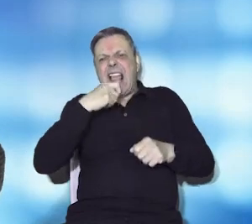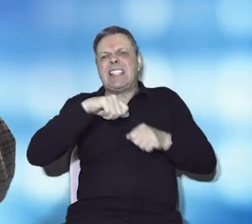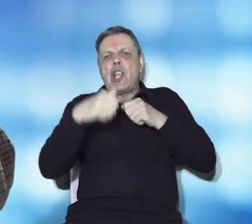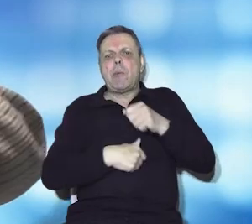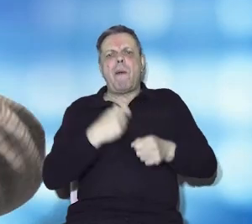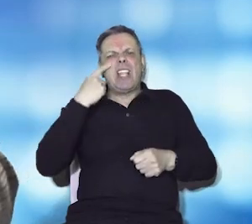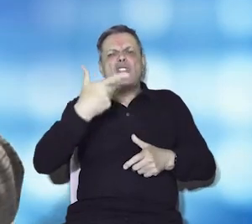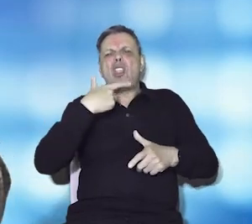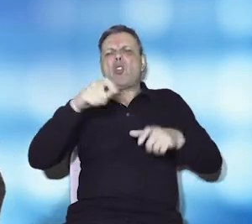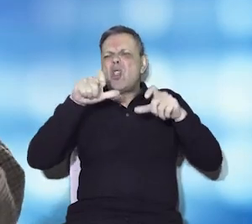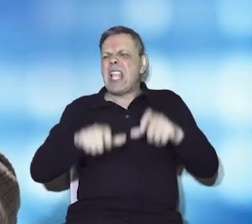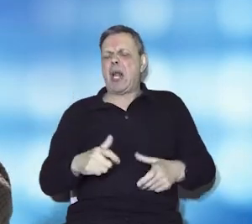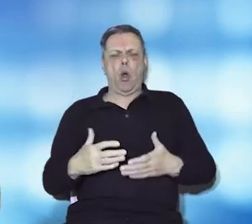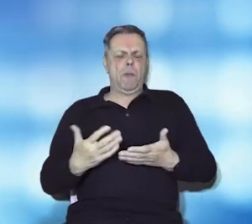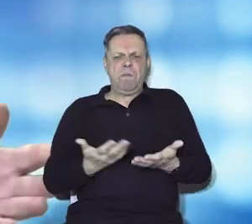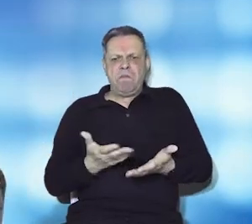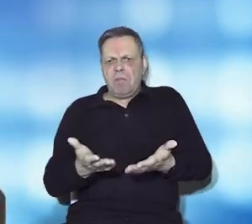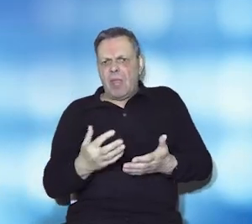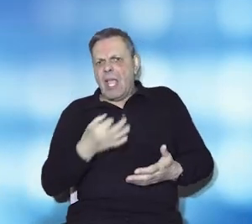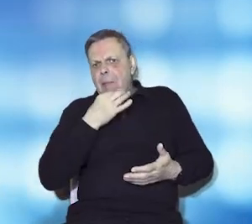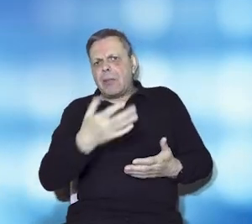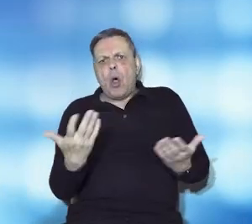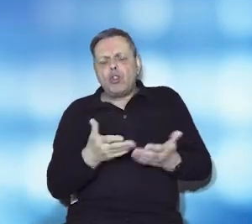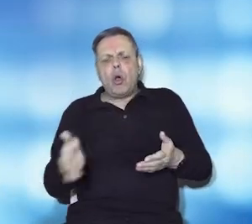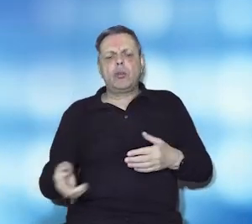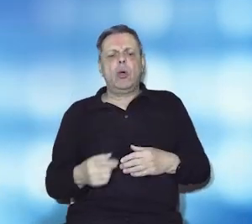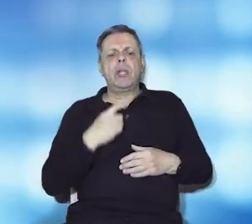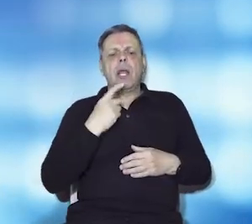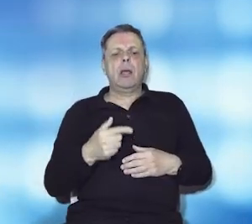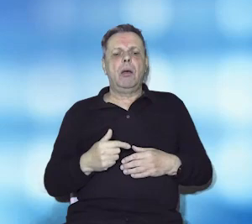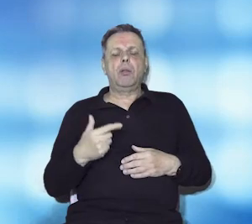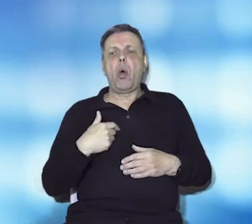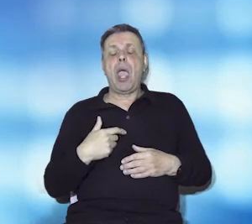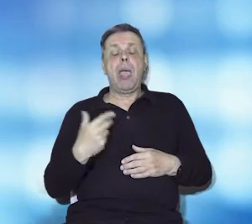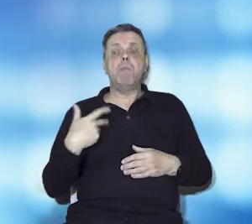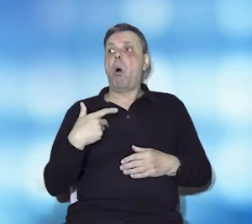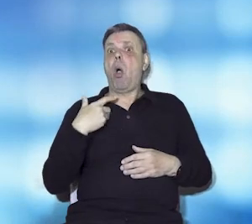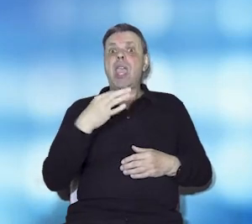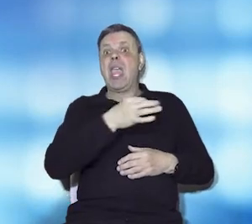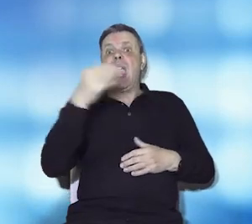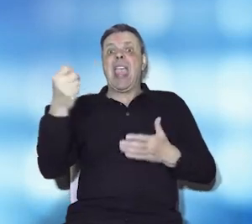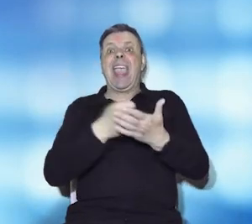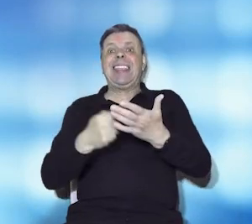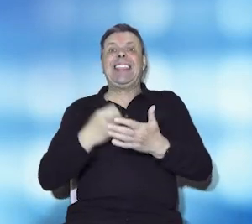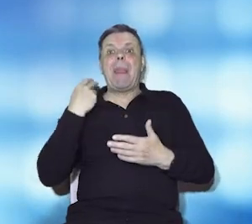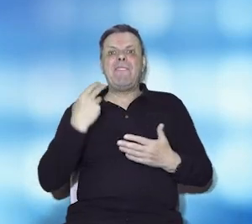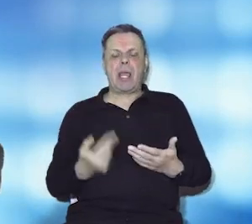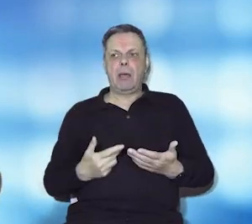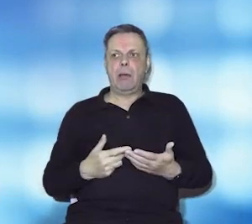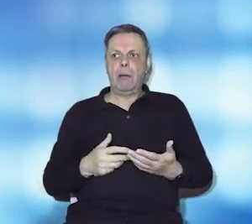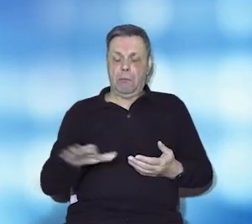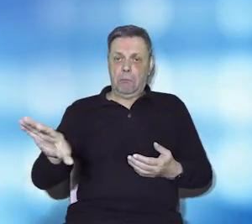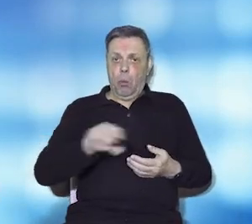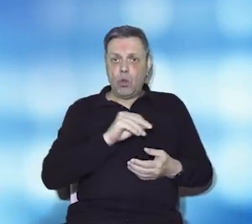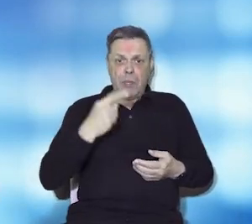to već staro, rabljeno, korišteno i tako dalje. Ja sam pitao što im je to. On je rekao dnevnik. Malo sam se iznenadio, on je rekao uzmite pa